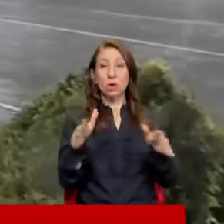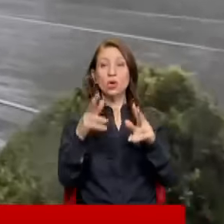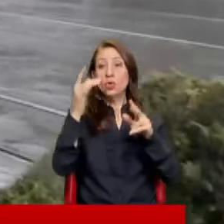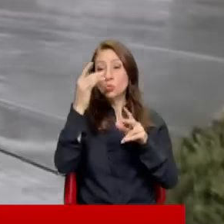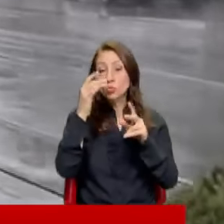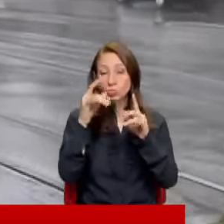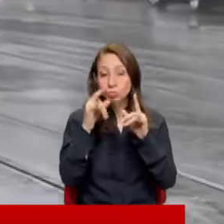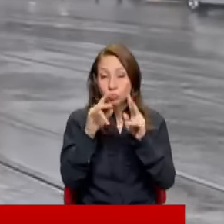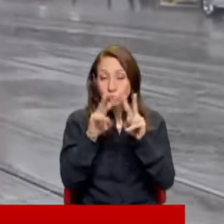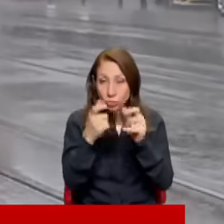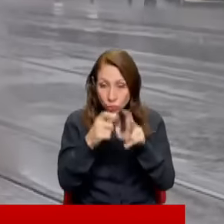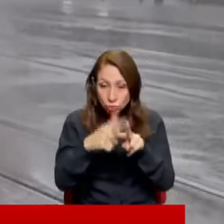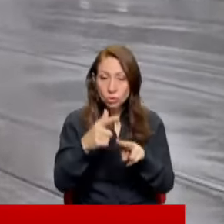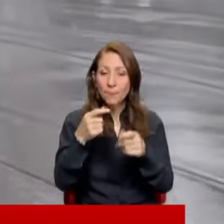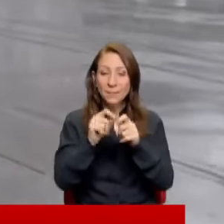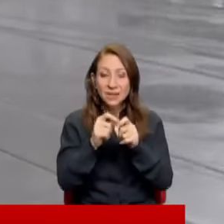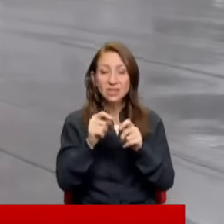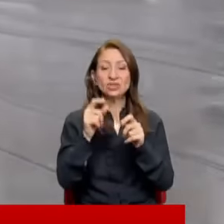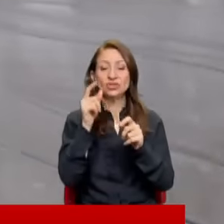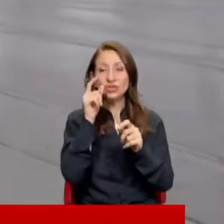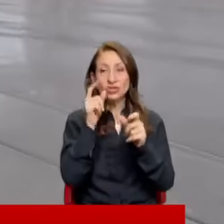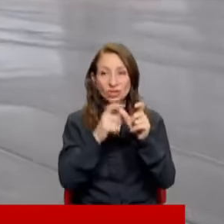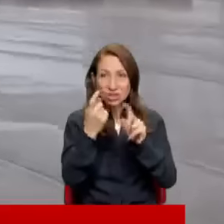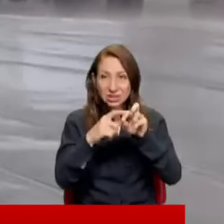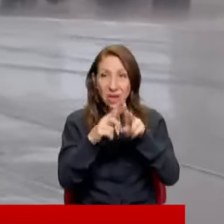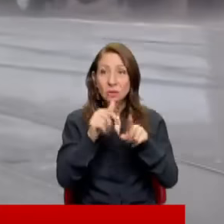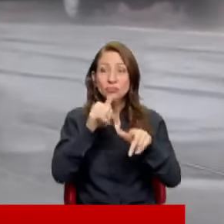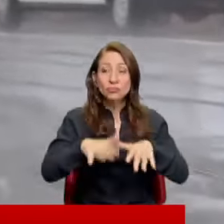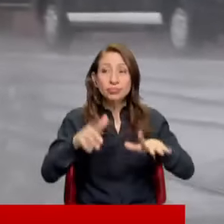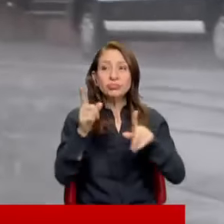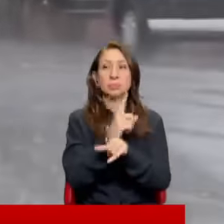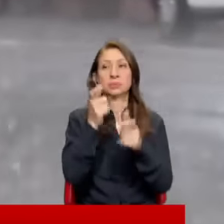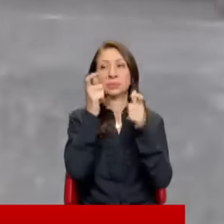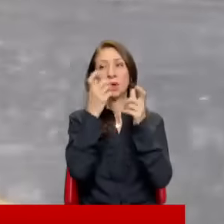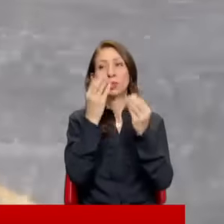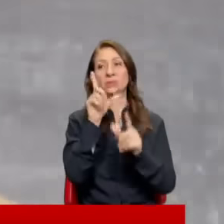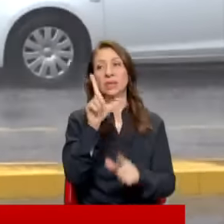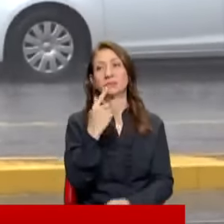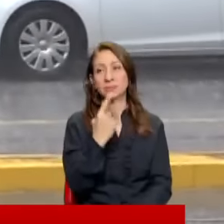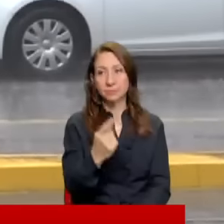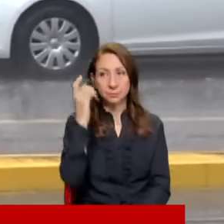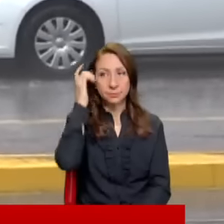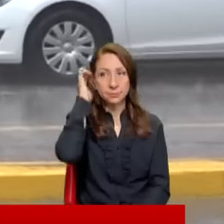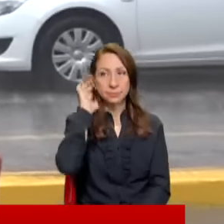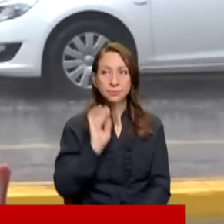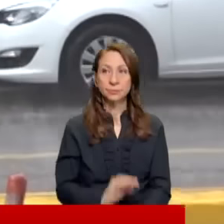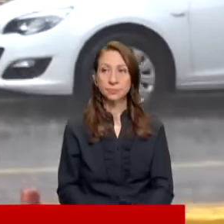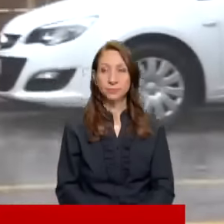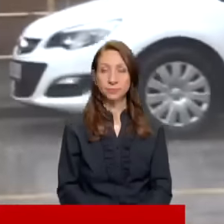Bitlis Şırnak'ta da sarı kodu uyarı yapıldı sel su baskını gibi olumsuzluklara karşı dikkatli olunmalı